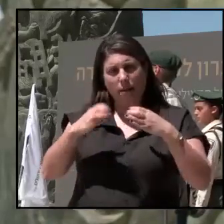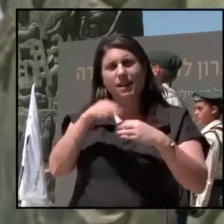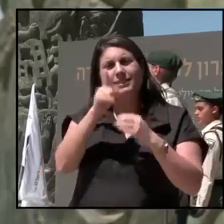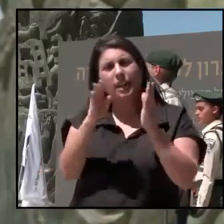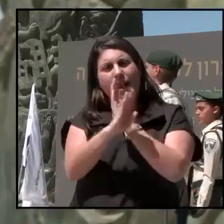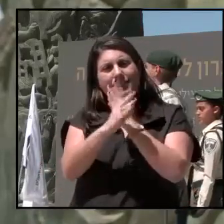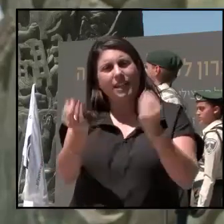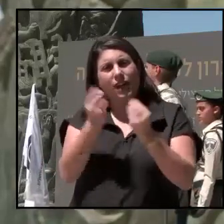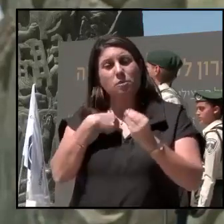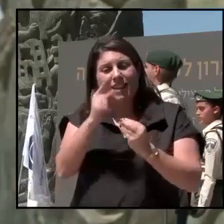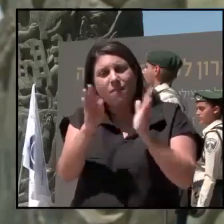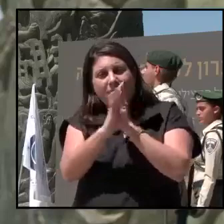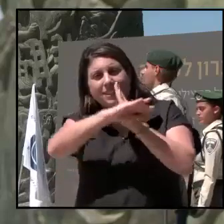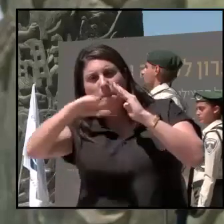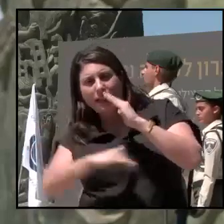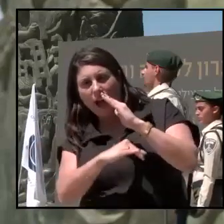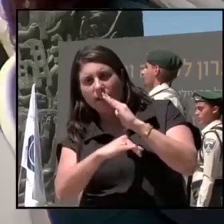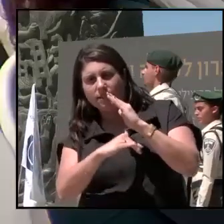את הדברים שאני חייב להסתיר בכל מחיר.